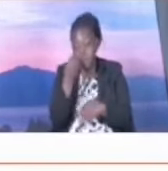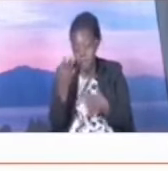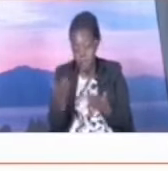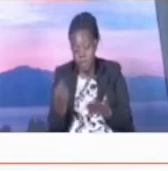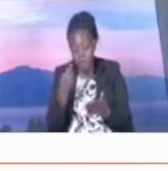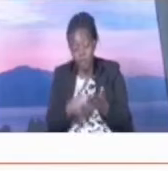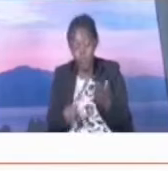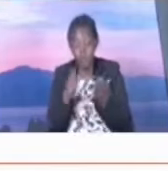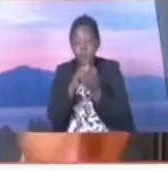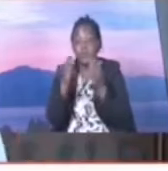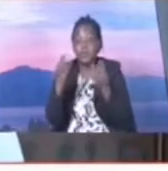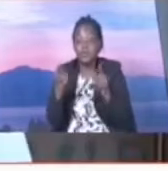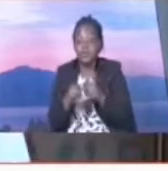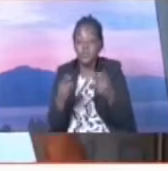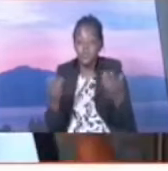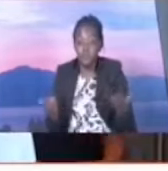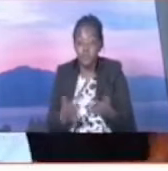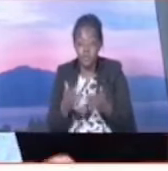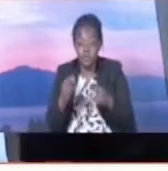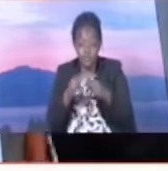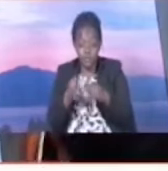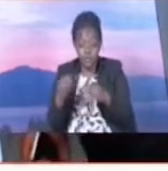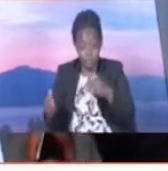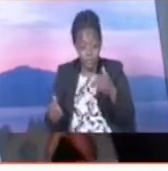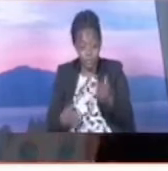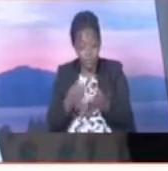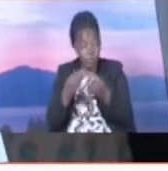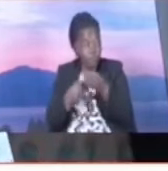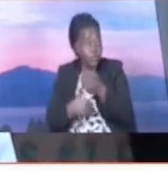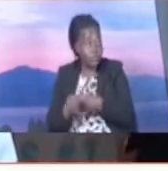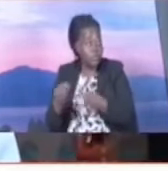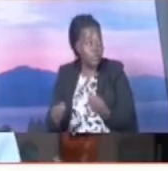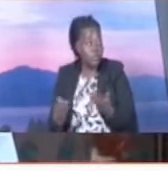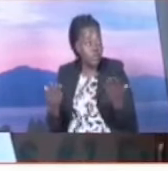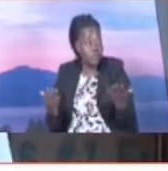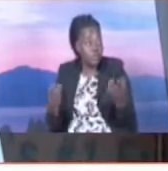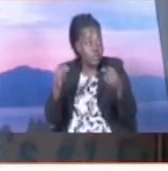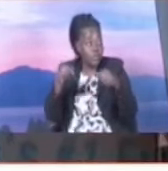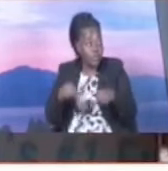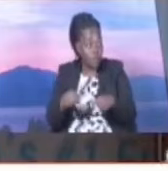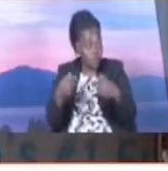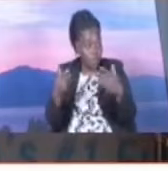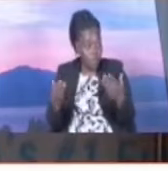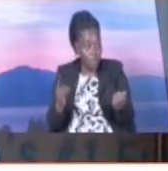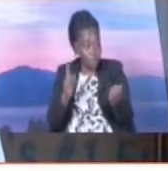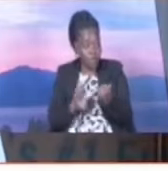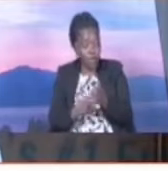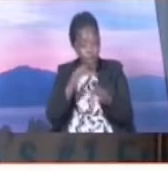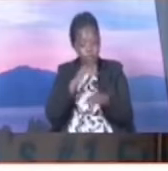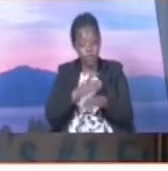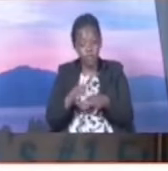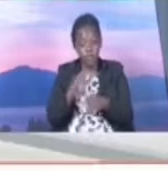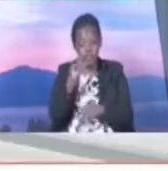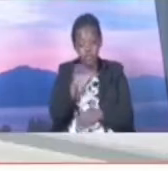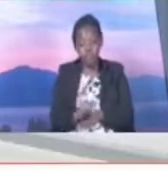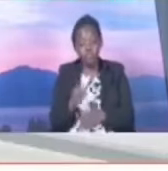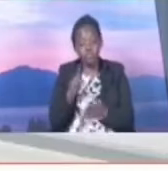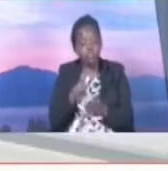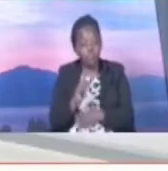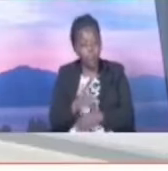bibitereka, era nga ne wano bwetuli emabega wange waliwo edduuka lyaffe eryayaleero lye tugenda okubeera nga ofunamu ekyennyanja ku bbeeyi eya